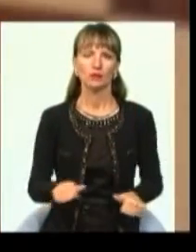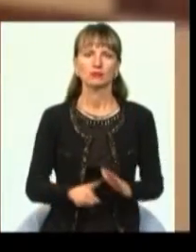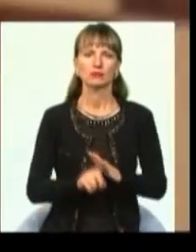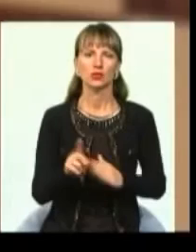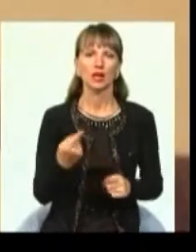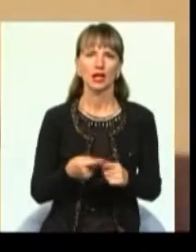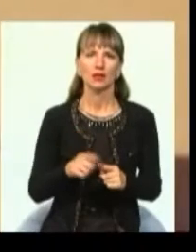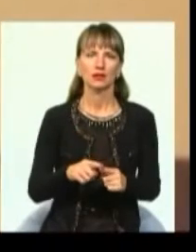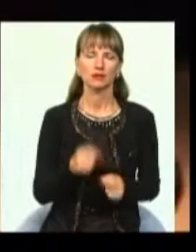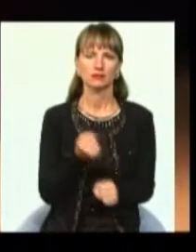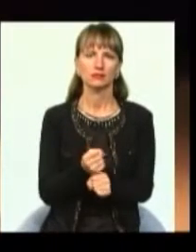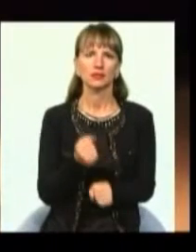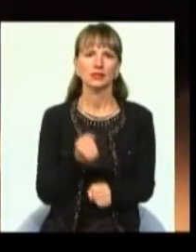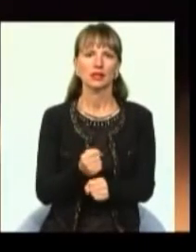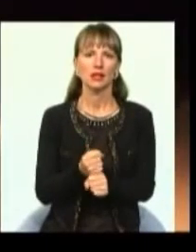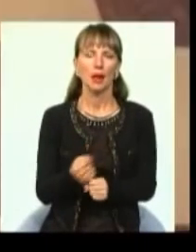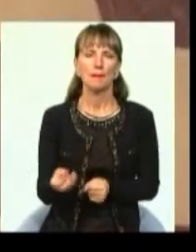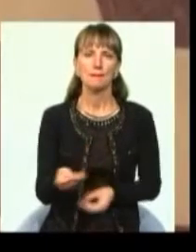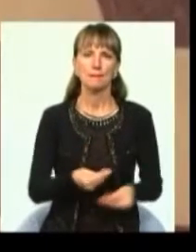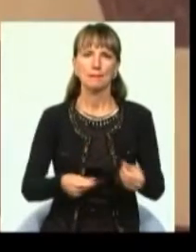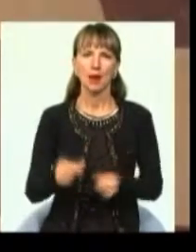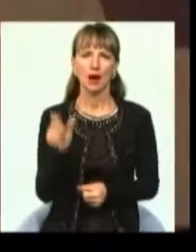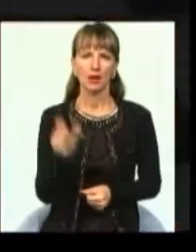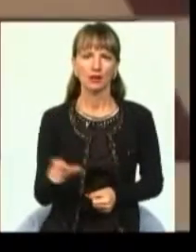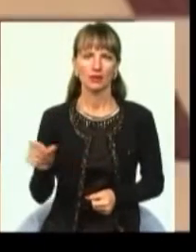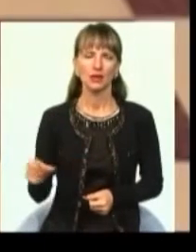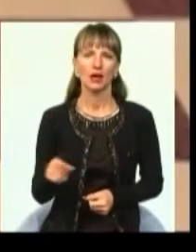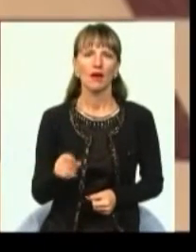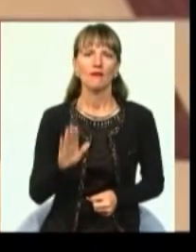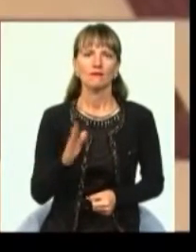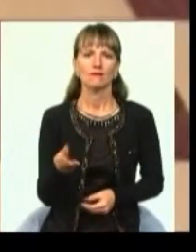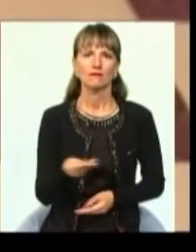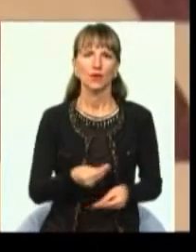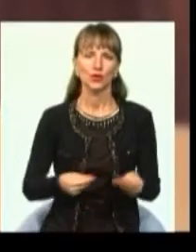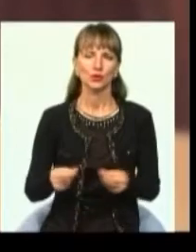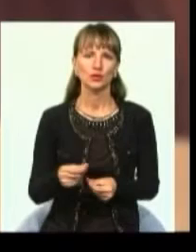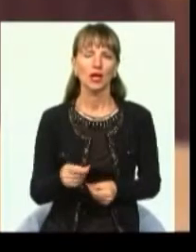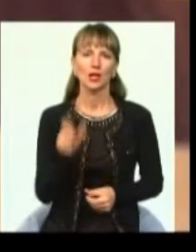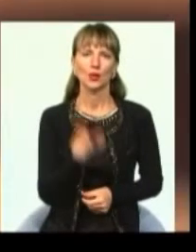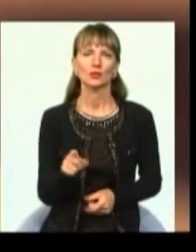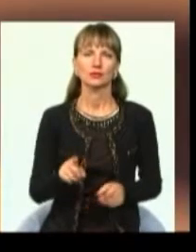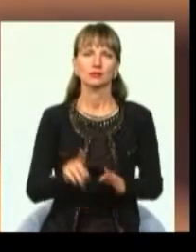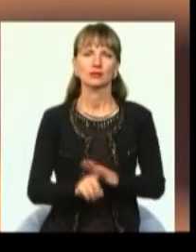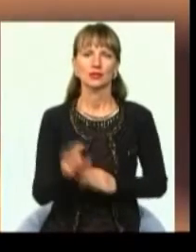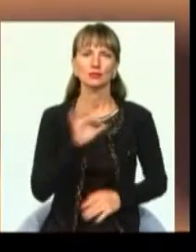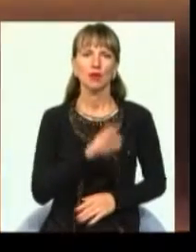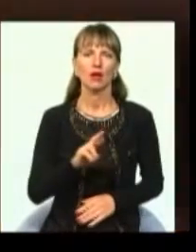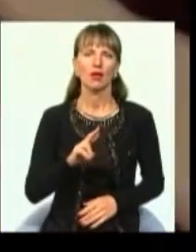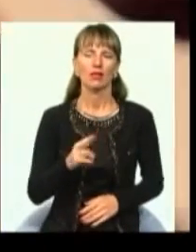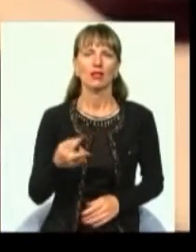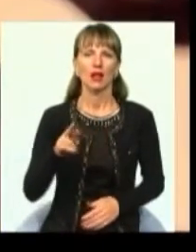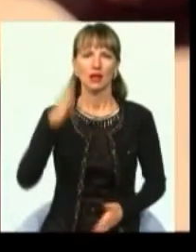ці вироби використовували маги та чаклуни у своїх ритуалах та ворожіннях. А згодом людство почало застосовувати їх для